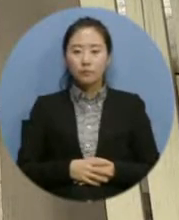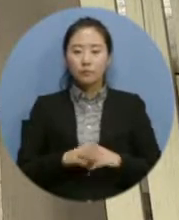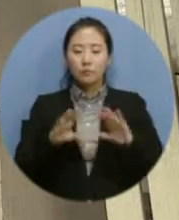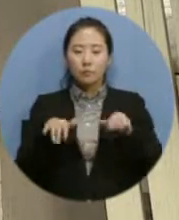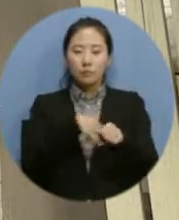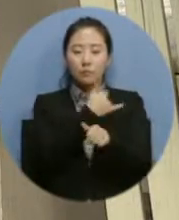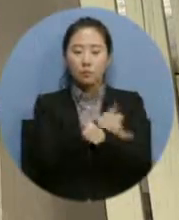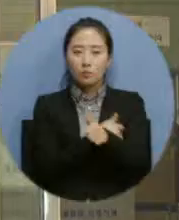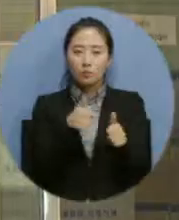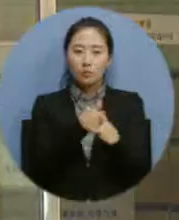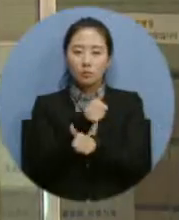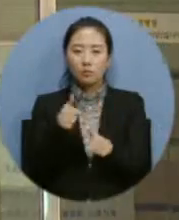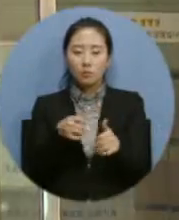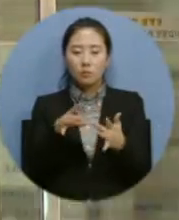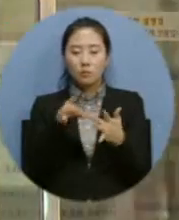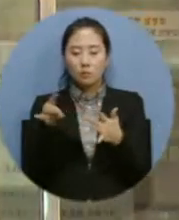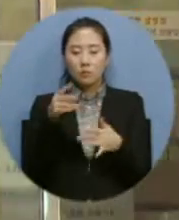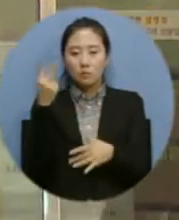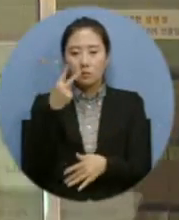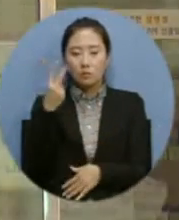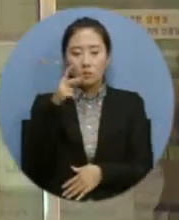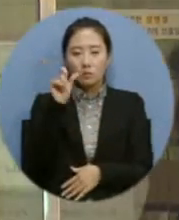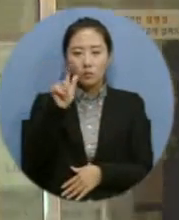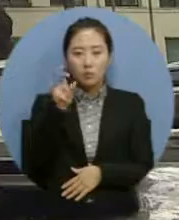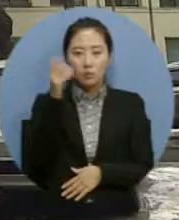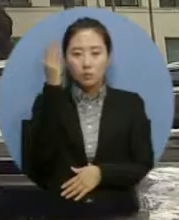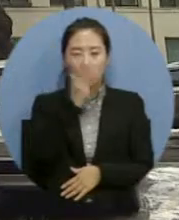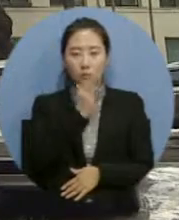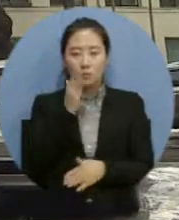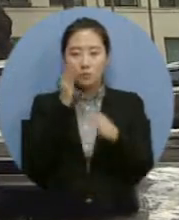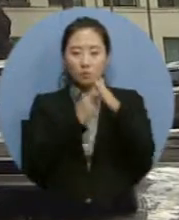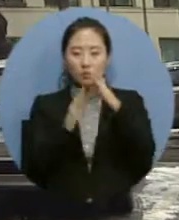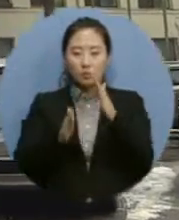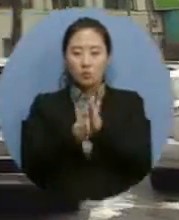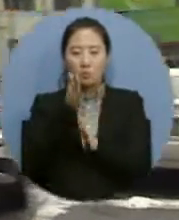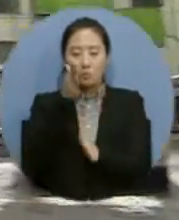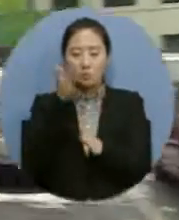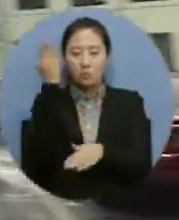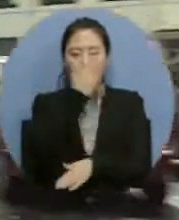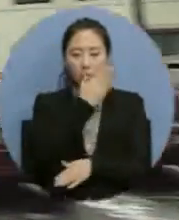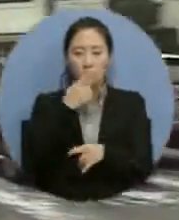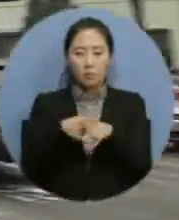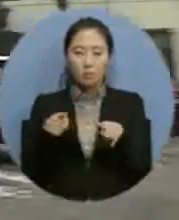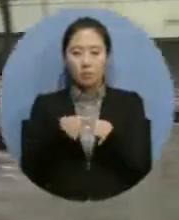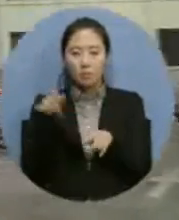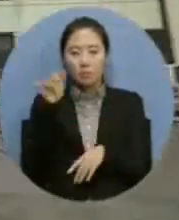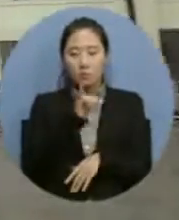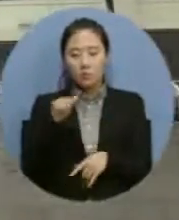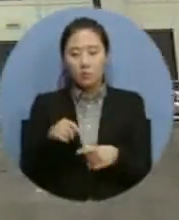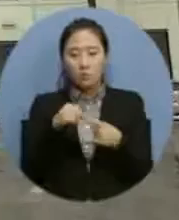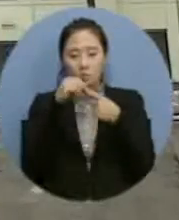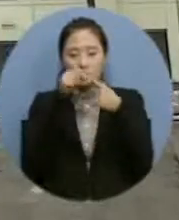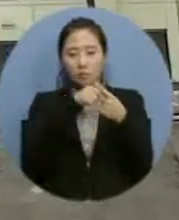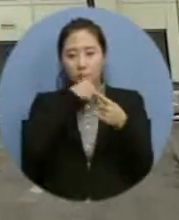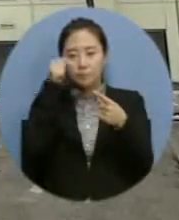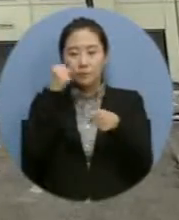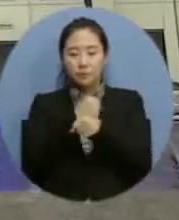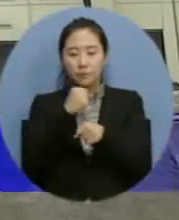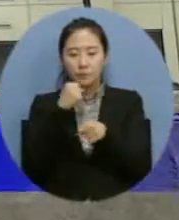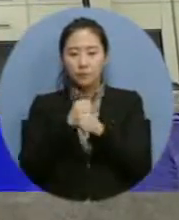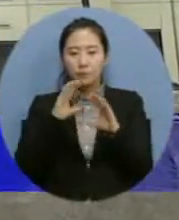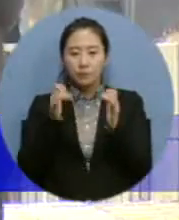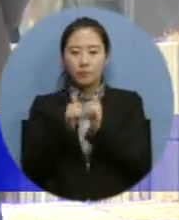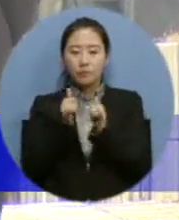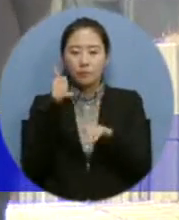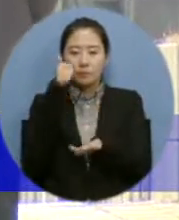국민권익위원회가 선정한 2015년 공공기관 청렴도 평가에서 종로구가 전국 1위를 차지했습니다 국민들은 이